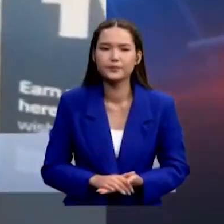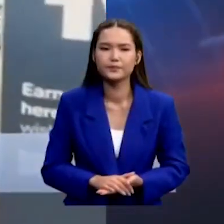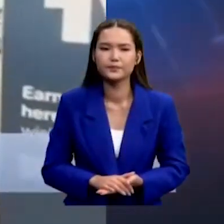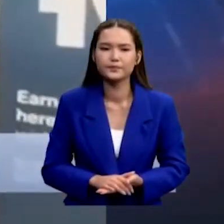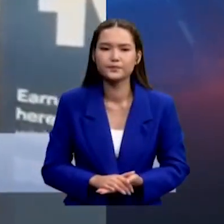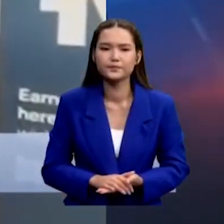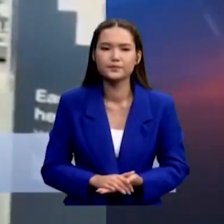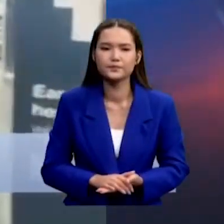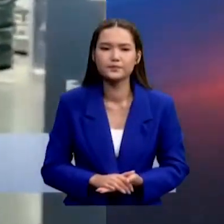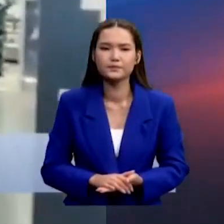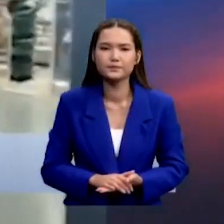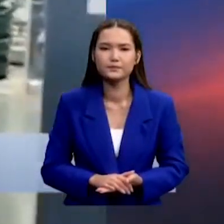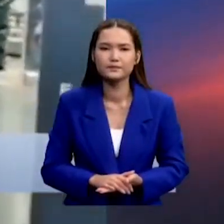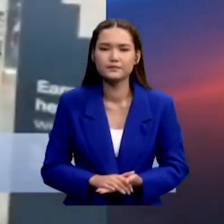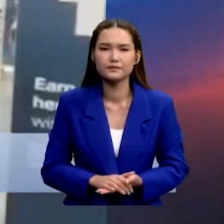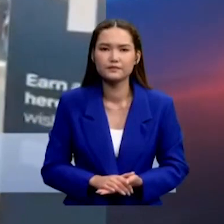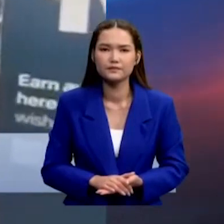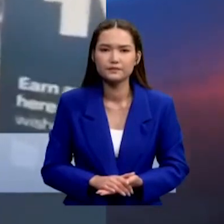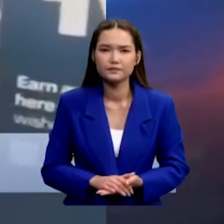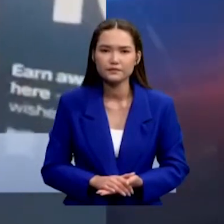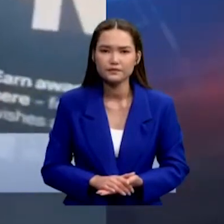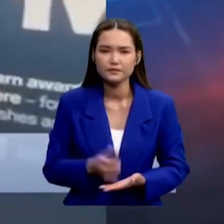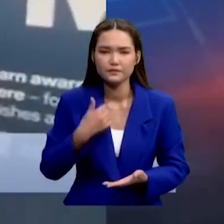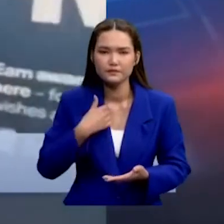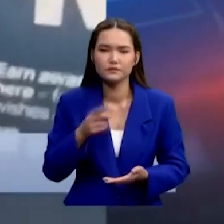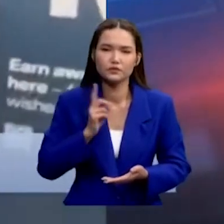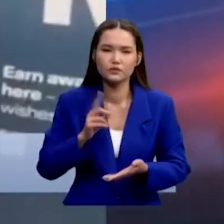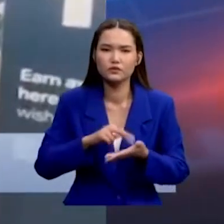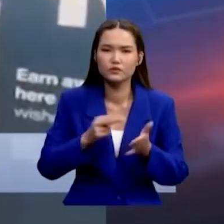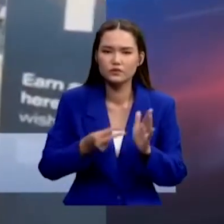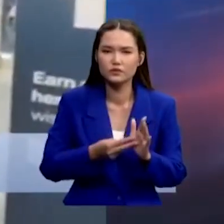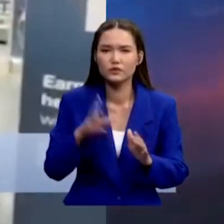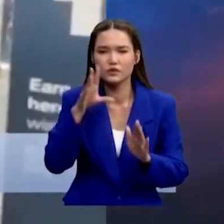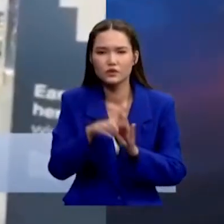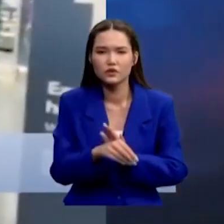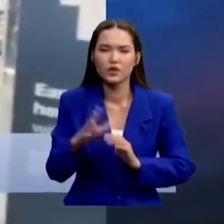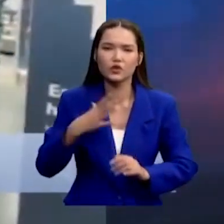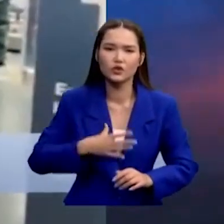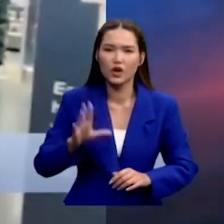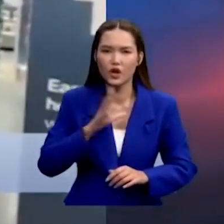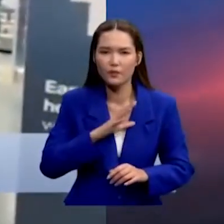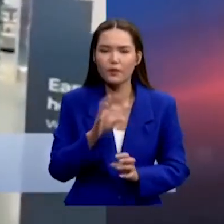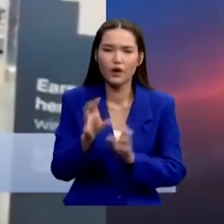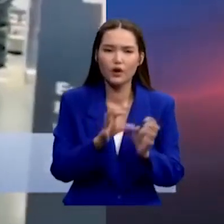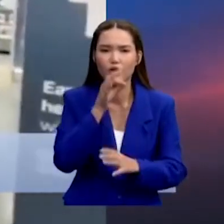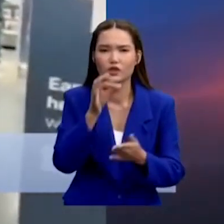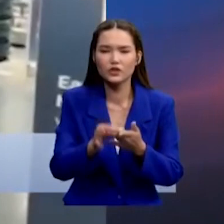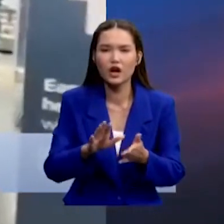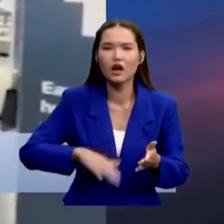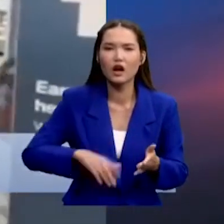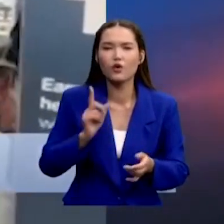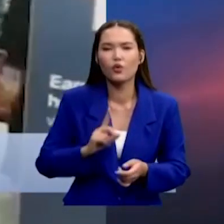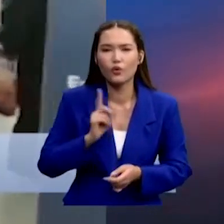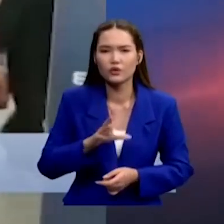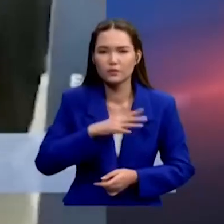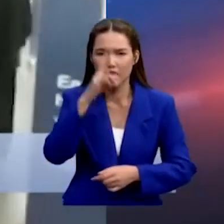на скамейках и сказали, вот, ну ждите. Біз әуежайдағы орындықтарда түнеп шықтық. Күтіңдер деген ғана жауап айтып жатыр. Қазақстанның